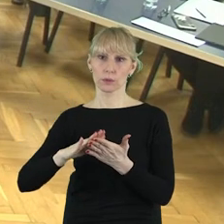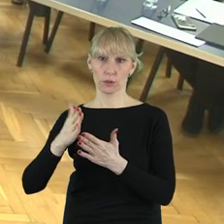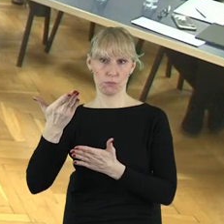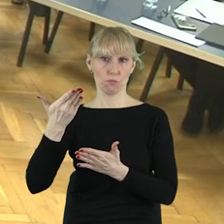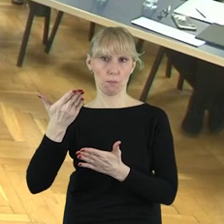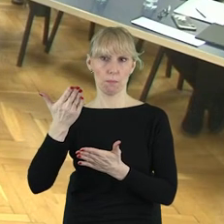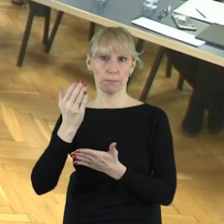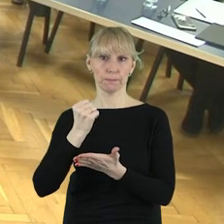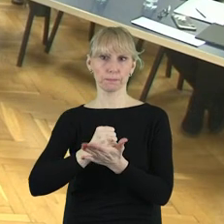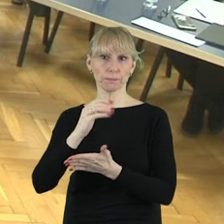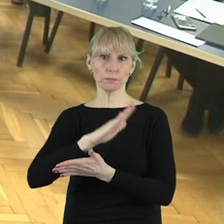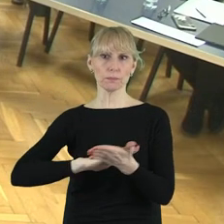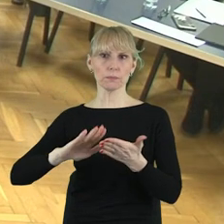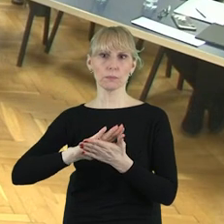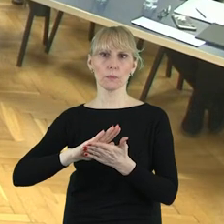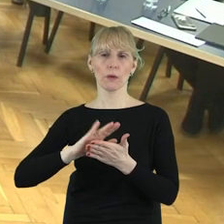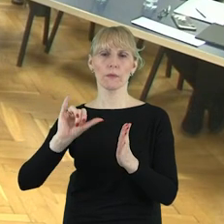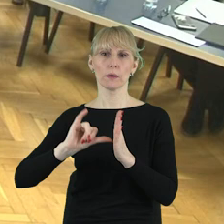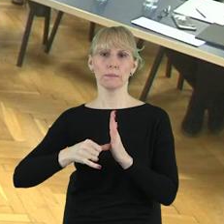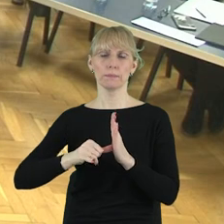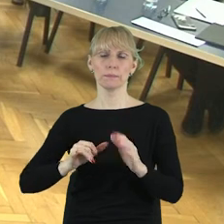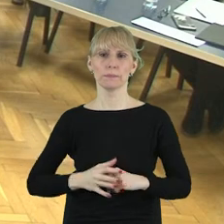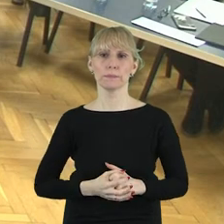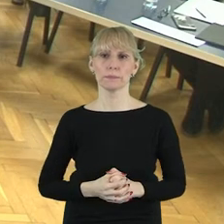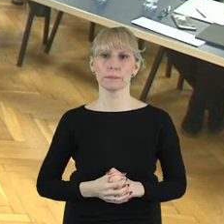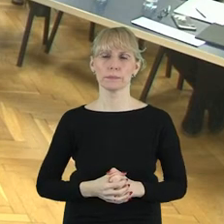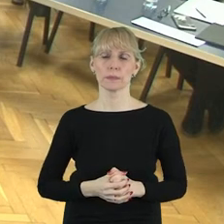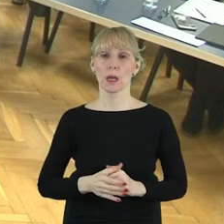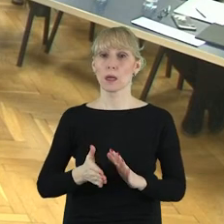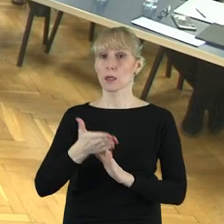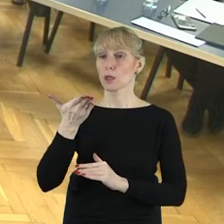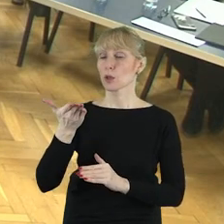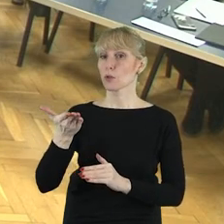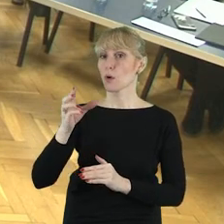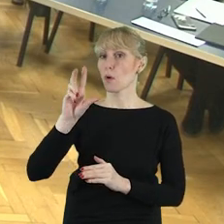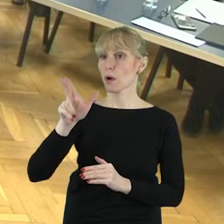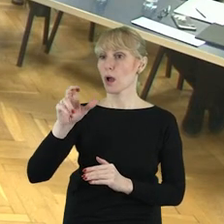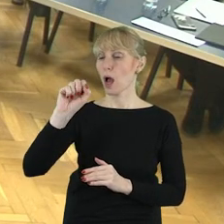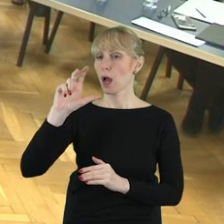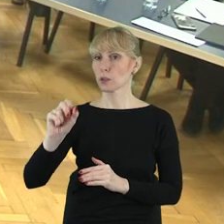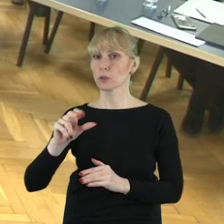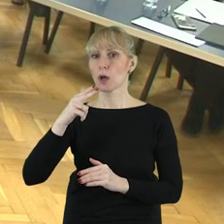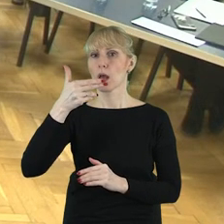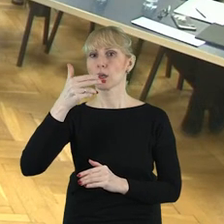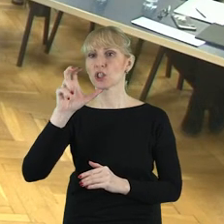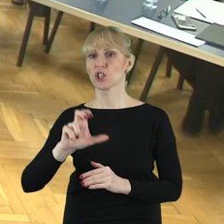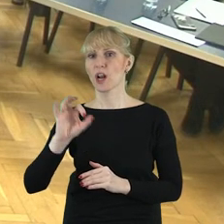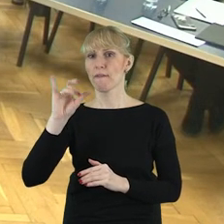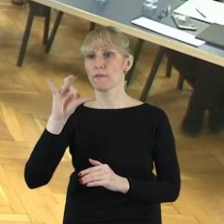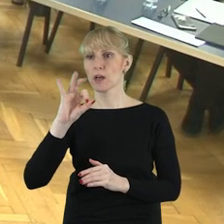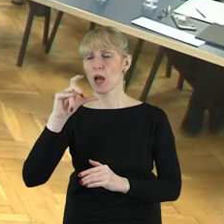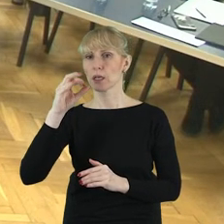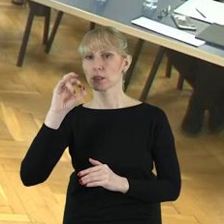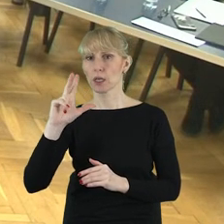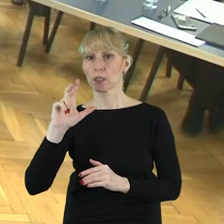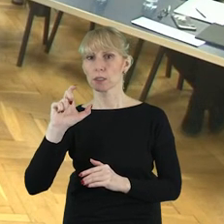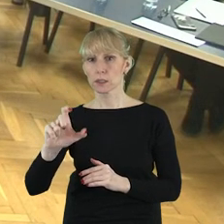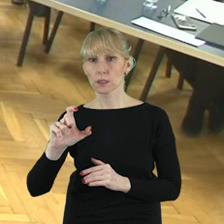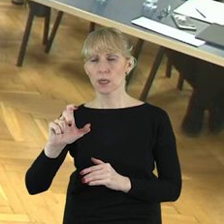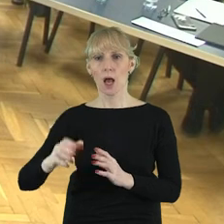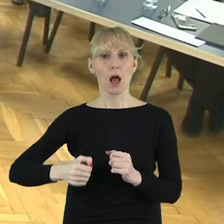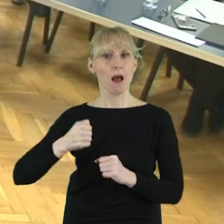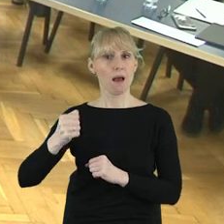w powiecie kutnowskim. W zarządzie są Tomasz Rzeczkowski, Adrianna Kaczor oraz Michał Szafraniec, również